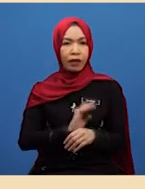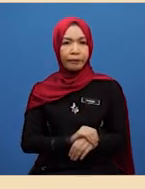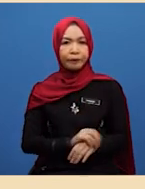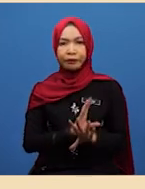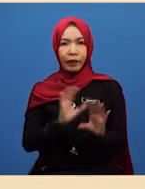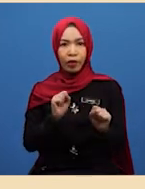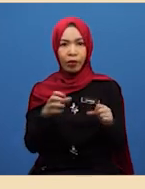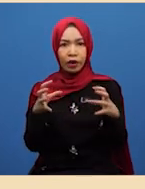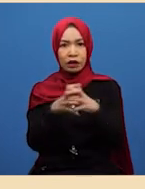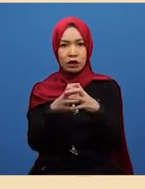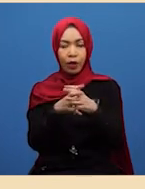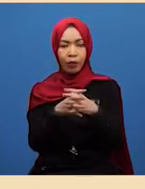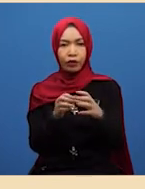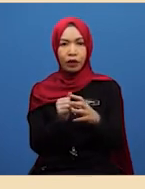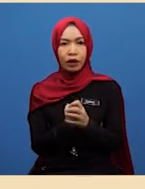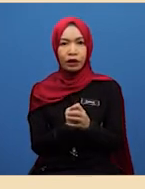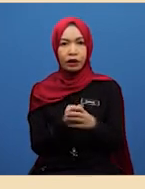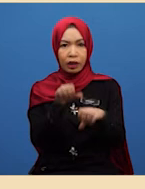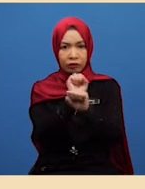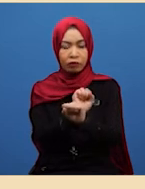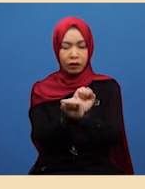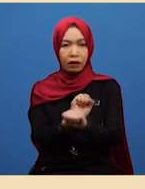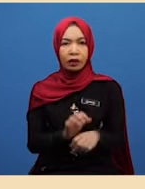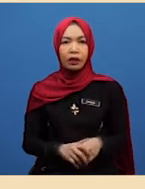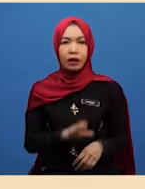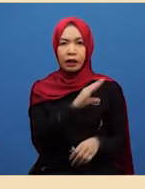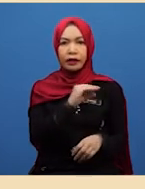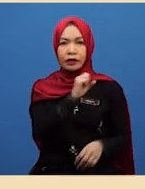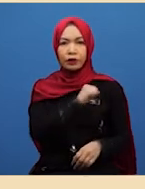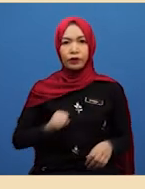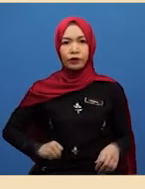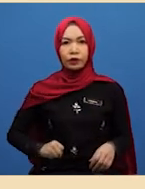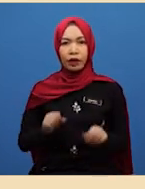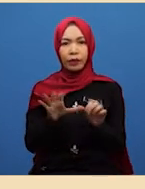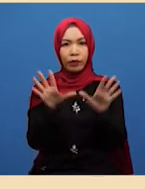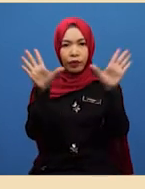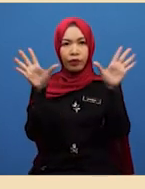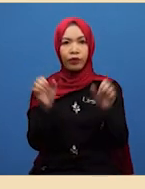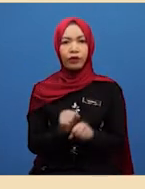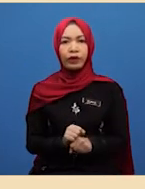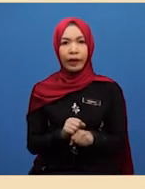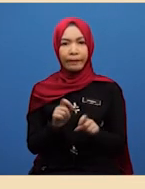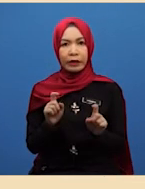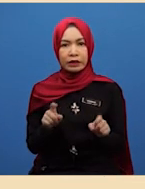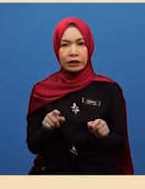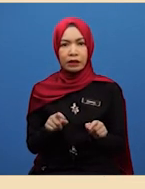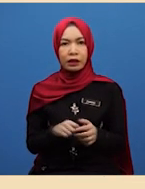terakhir, Sultan Brunei mengiktiraf James Brooke sebagai Raja Putih Sarawak.